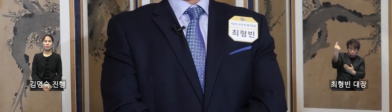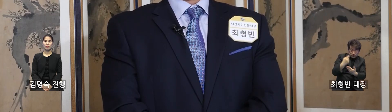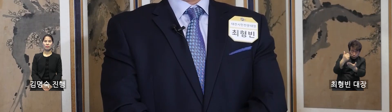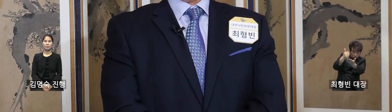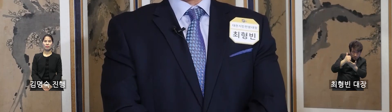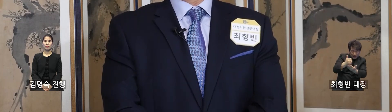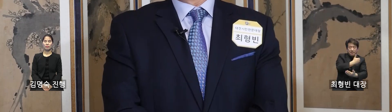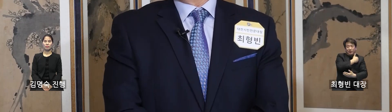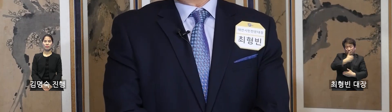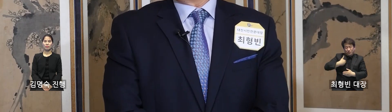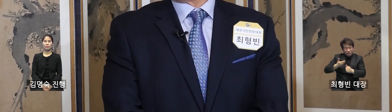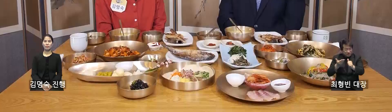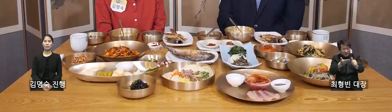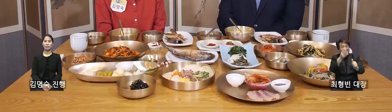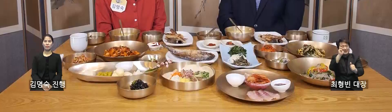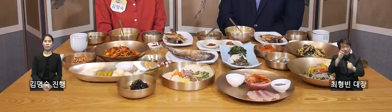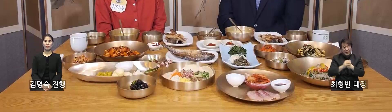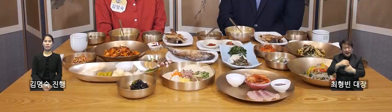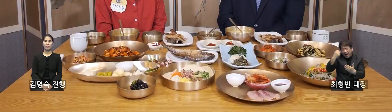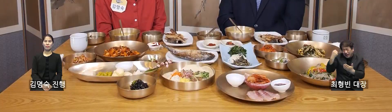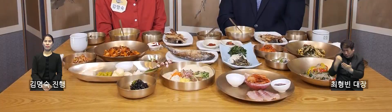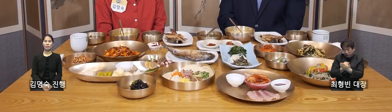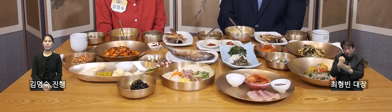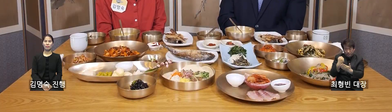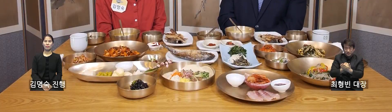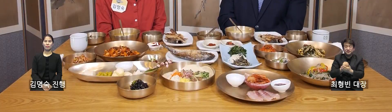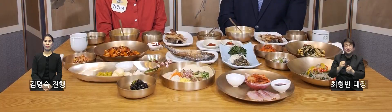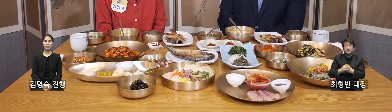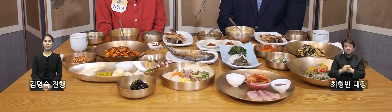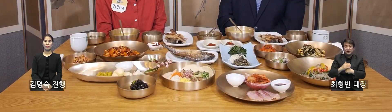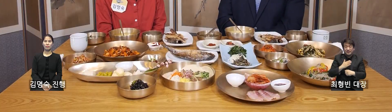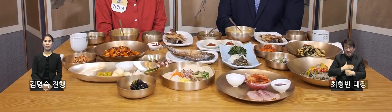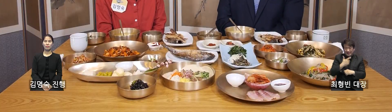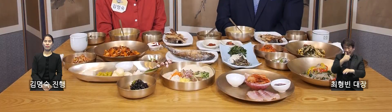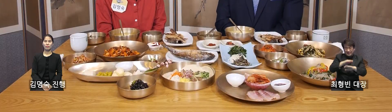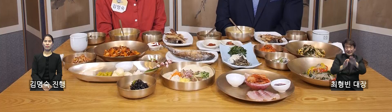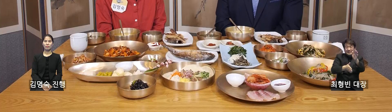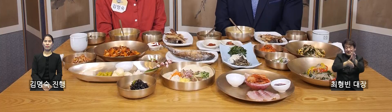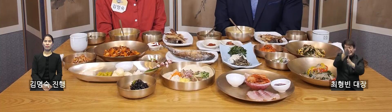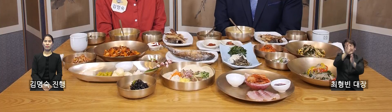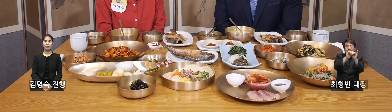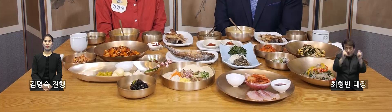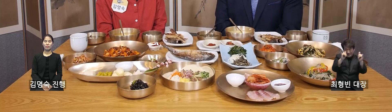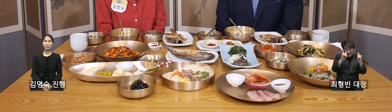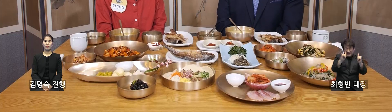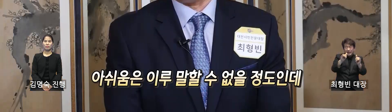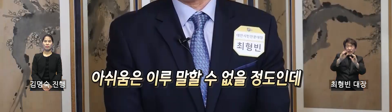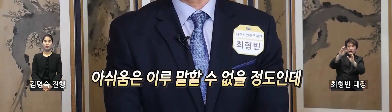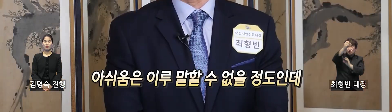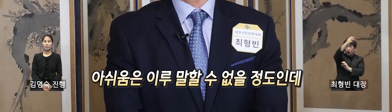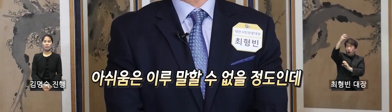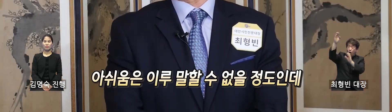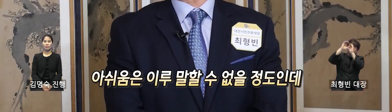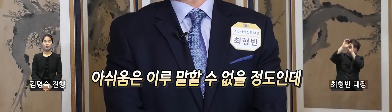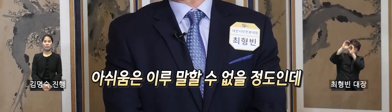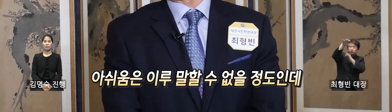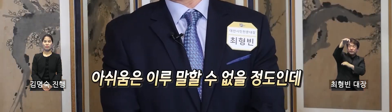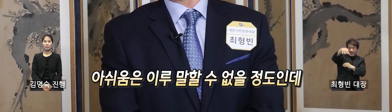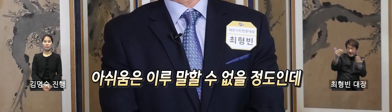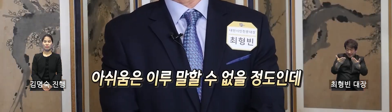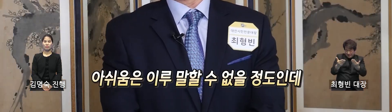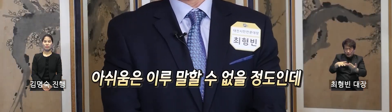그 아쉬움은 제가 이 대전시민 천문대에 근무한 처음부터 지금까지 계속 아쉬움이